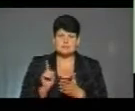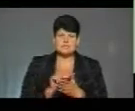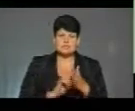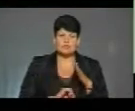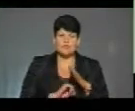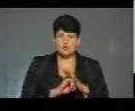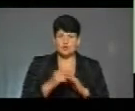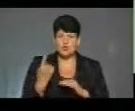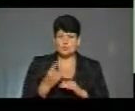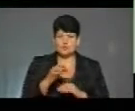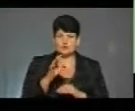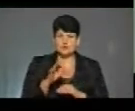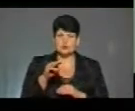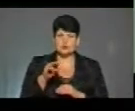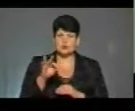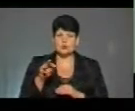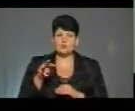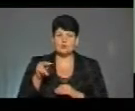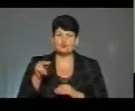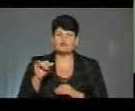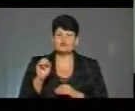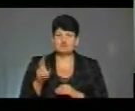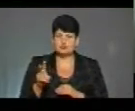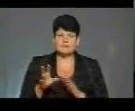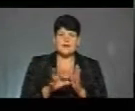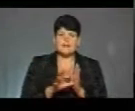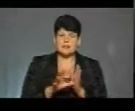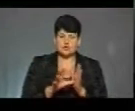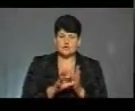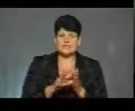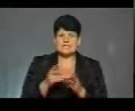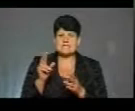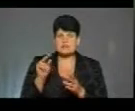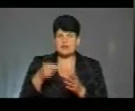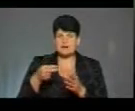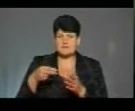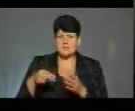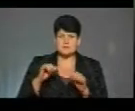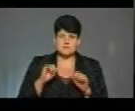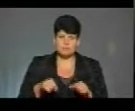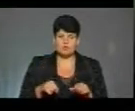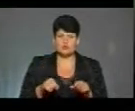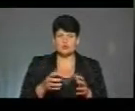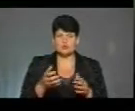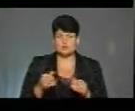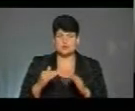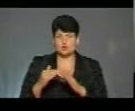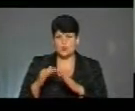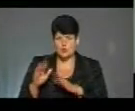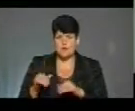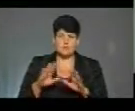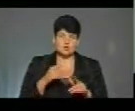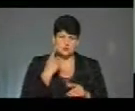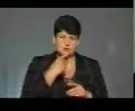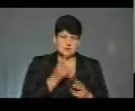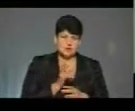фонду області Олександр Томчук. Електронний цифровий підпис людина може отримати як дистанційно, так і особисто